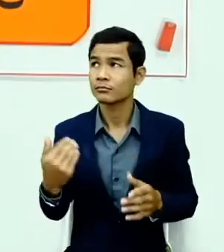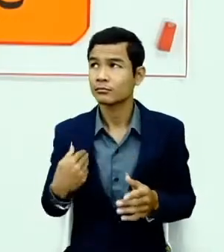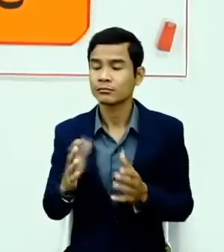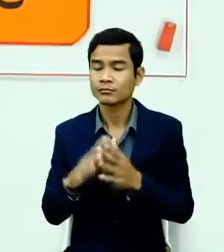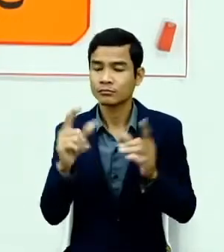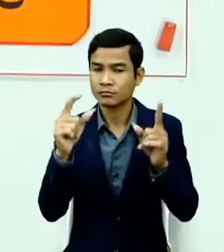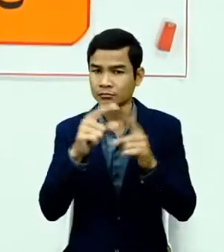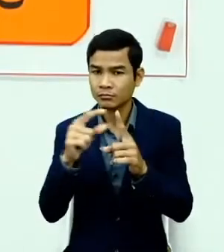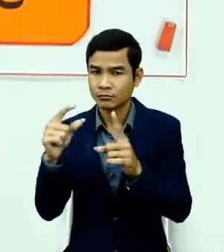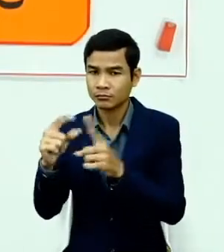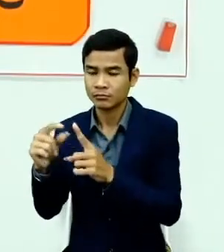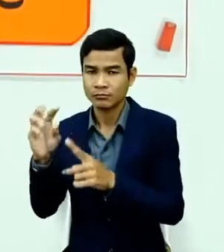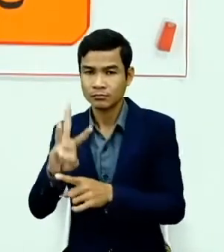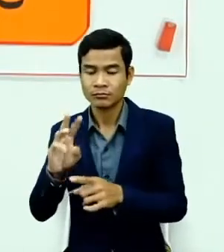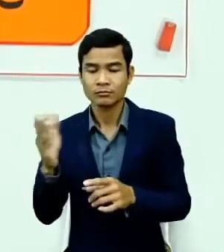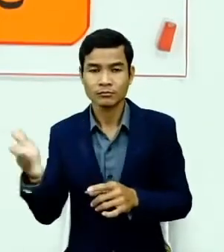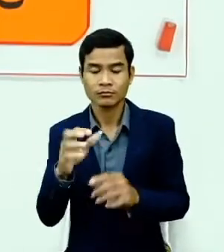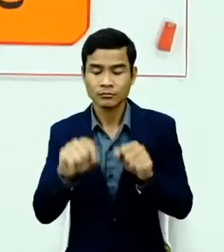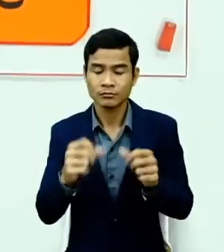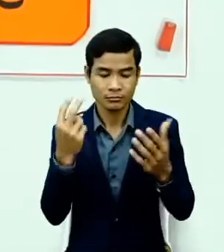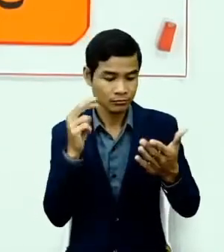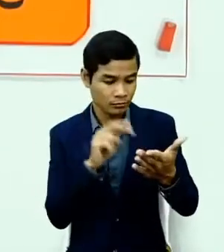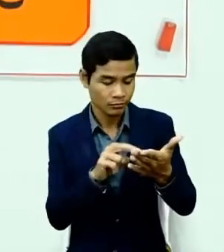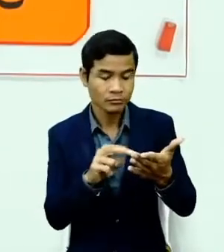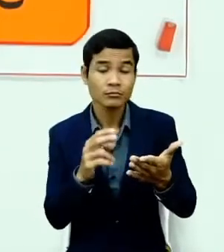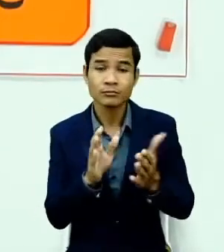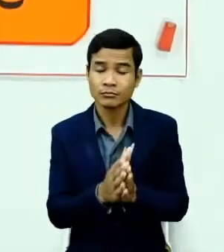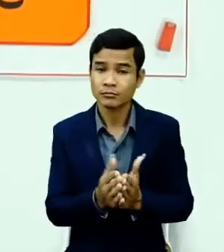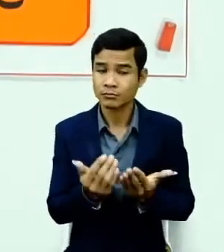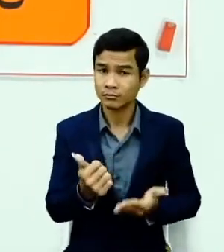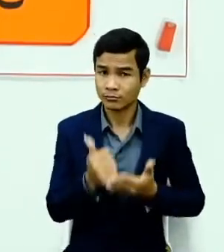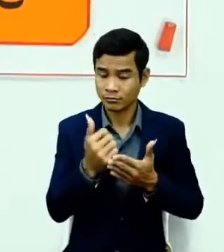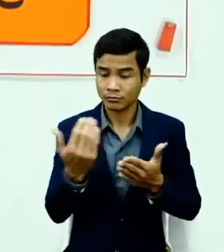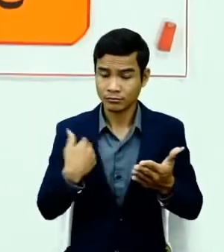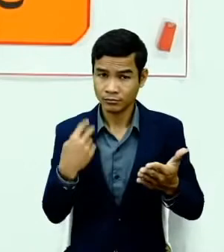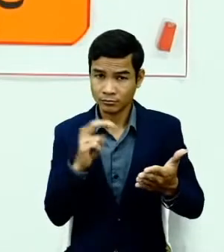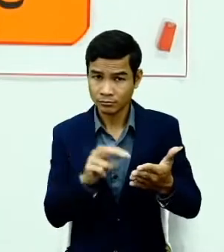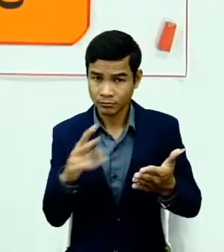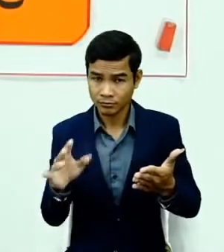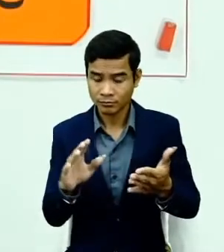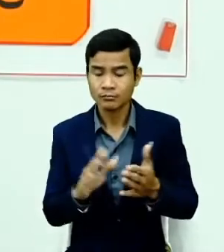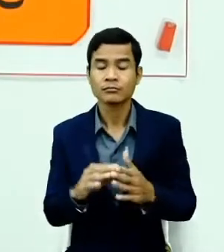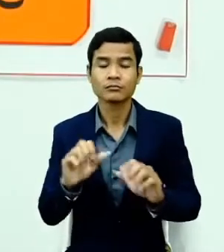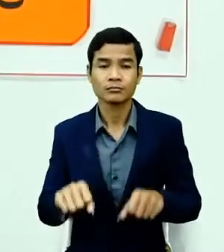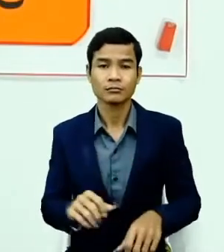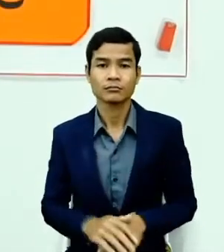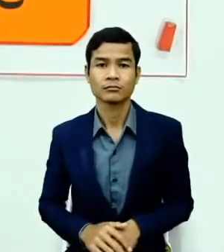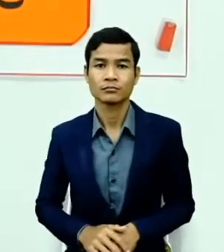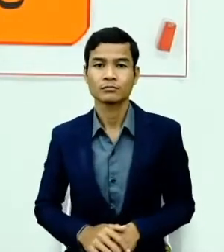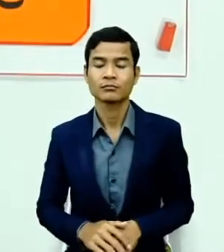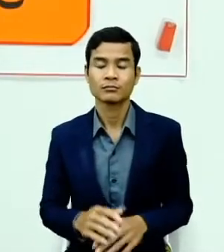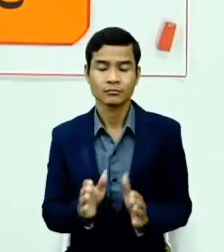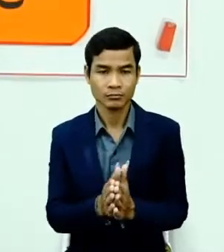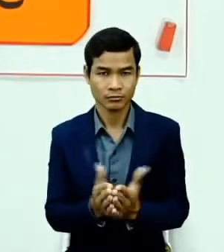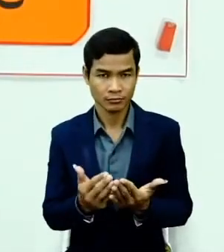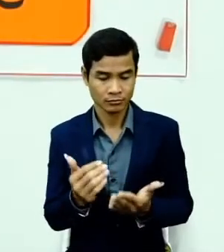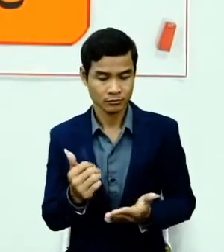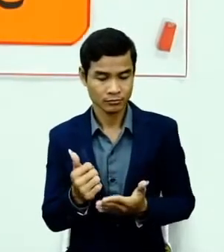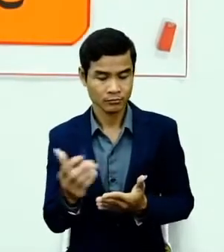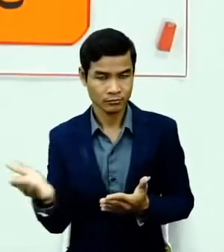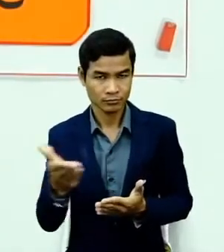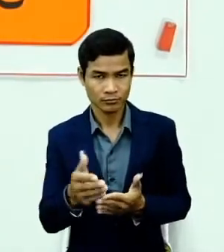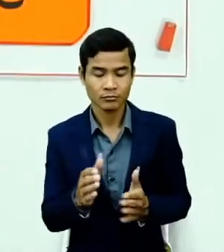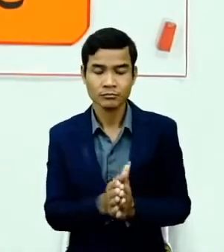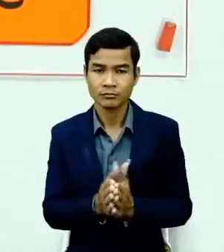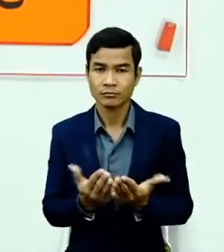3នេះកូនកូនរកឃើញនៅក្នុងសៀវភៅជំនួយនៅចារកឃើញហើយនេះនៅក្នុងសៀវភៅរបស់កូនហើយនឹ